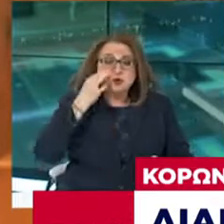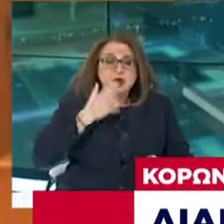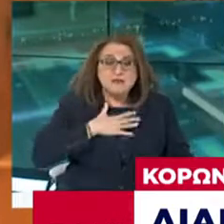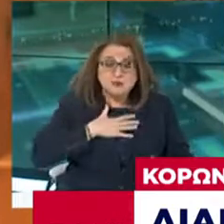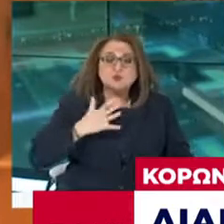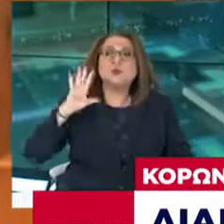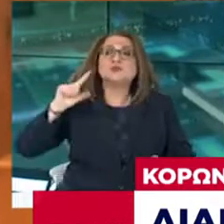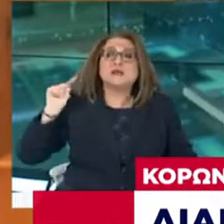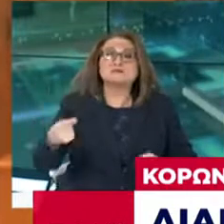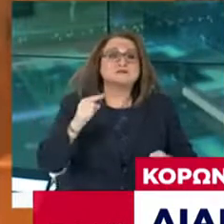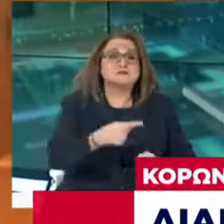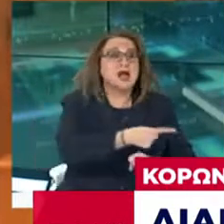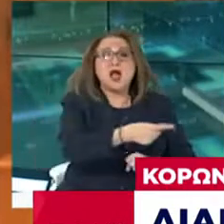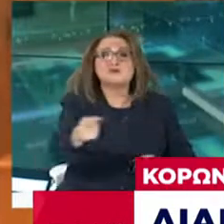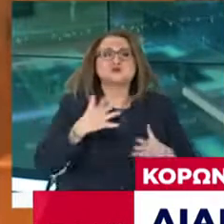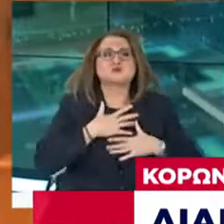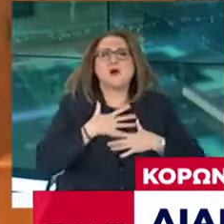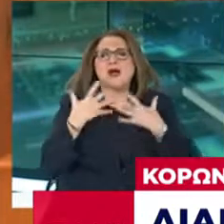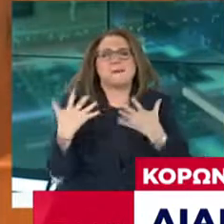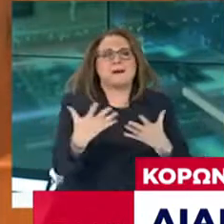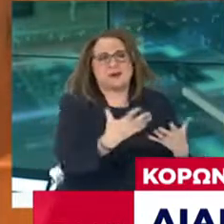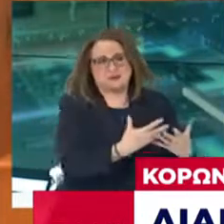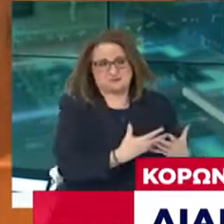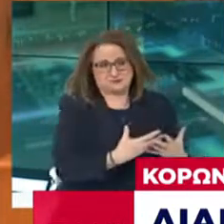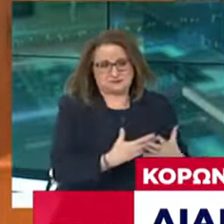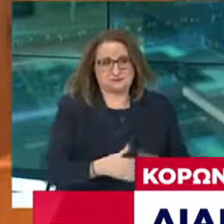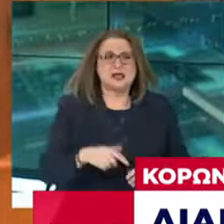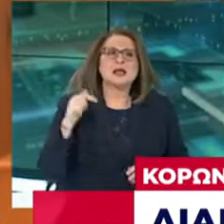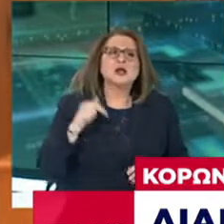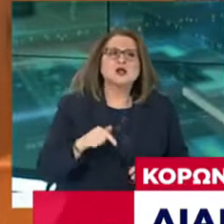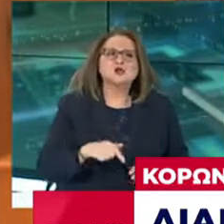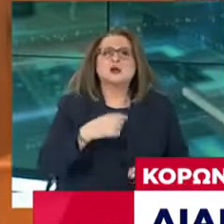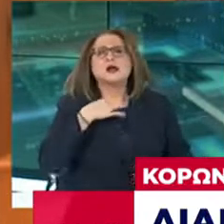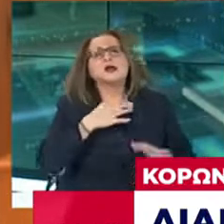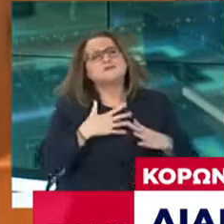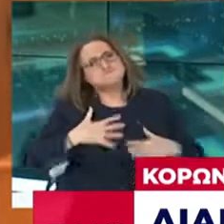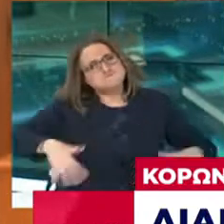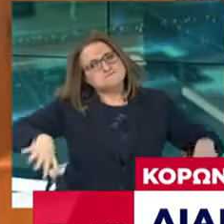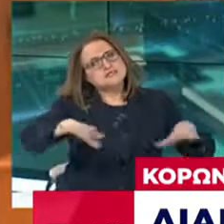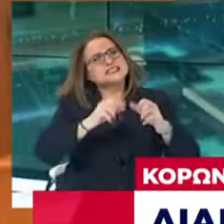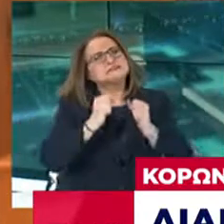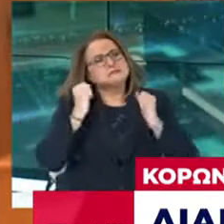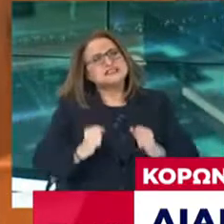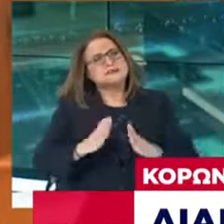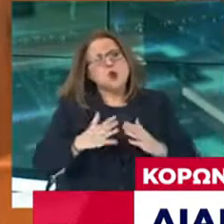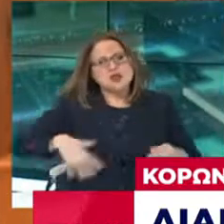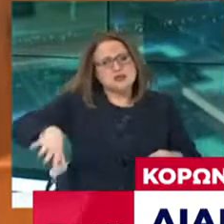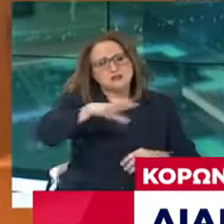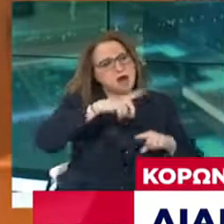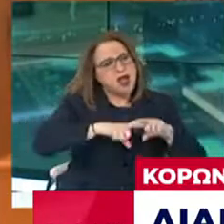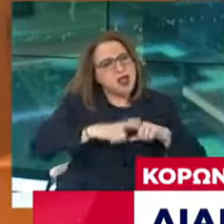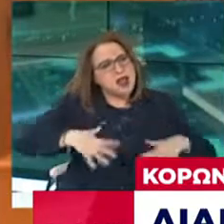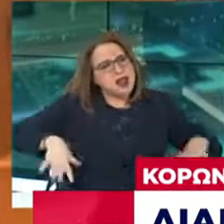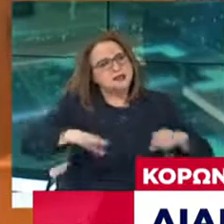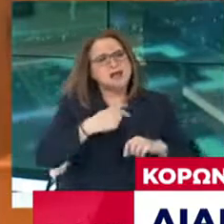Συμπολίτες μου, κλείνω με μια αναφορά σε ένα θέμα που απασχολεί πολύ το δημόσιο διάλογο. Προσωπικά τις τελευταίες μέρες ένιωσα έντονη